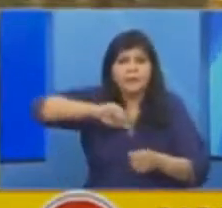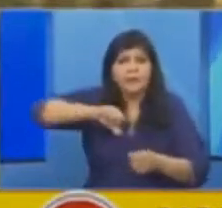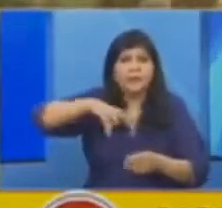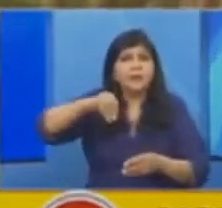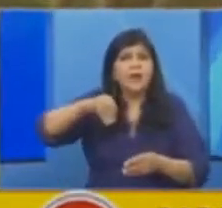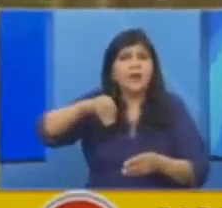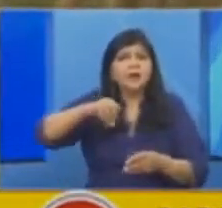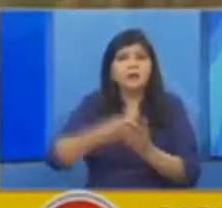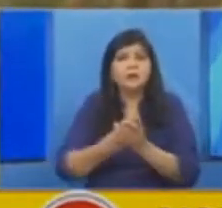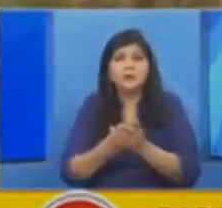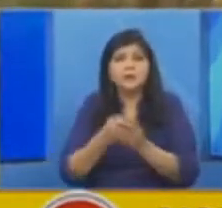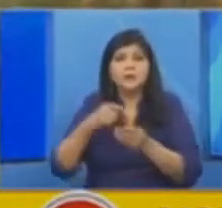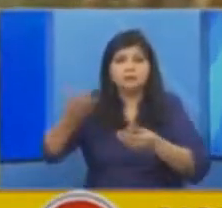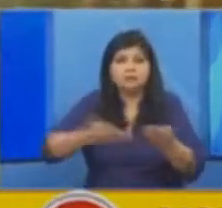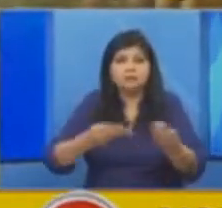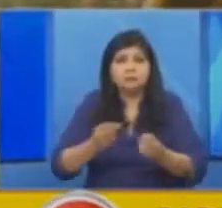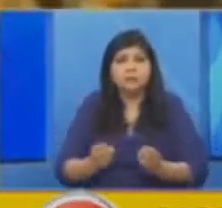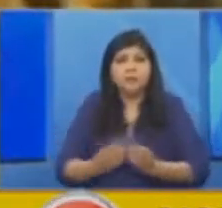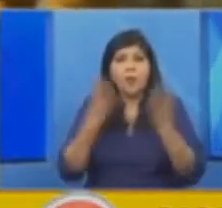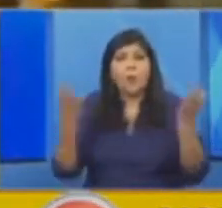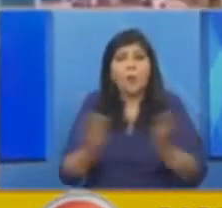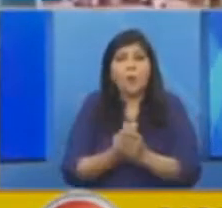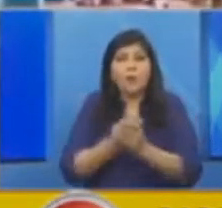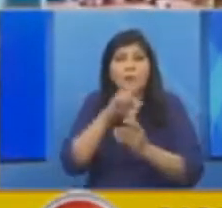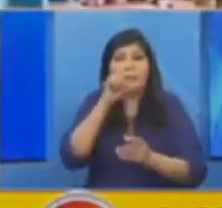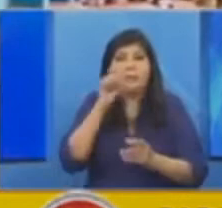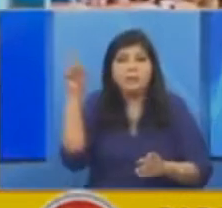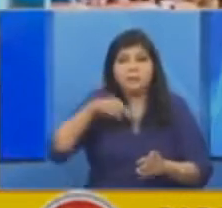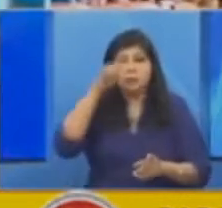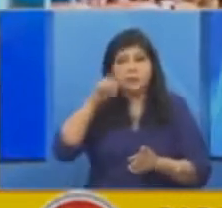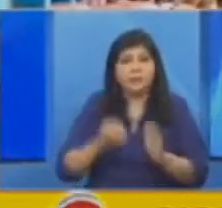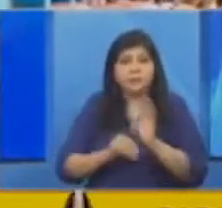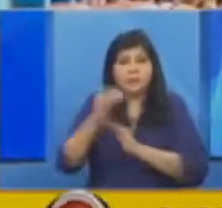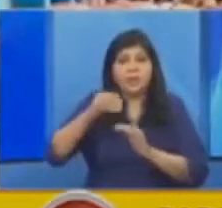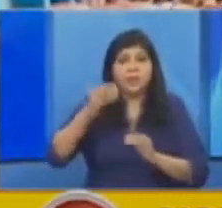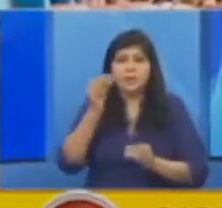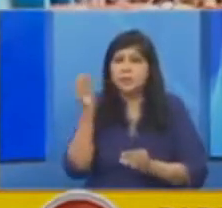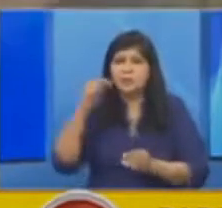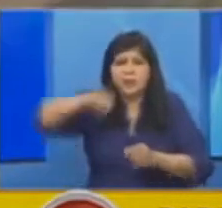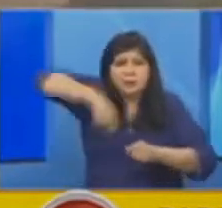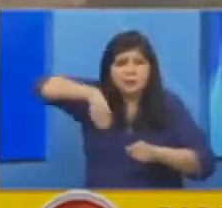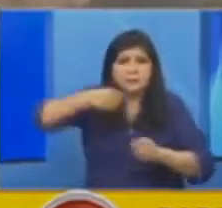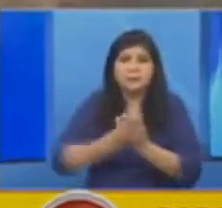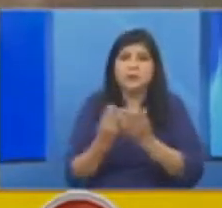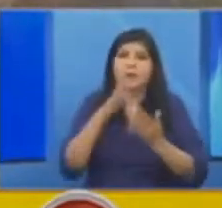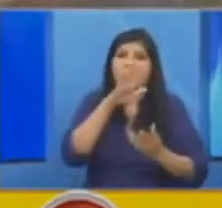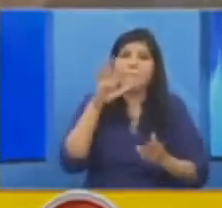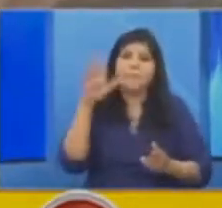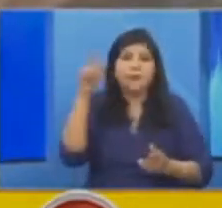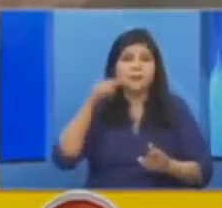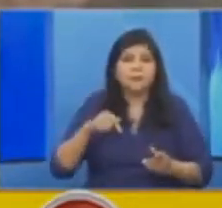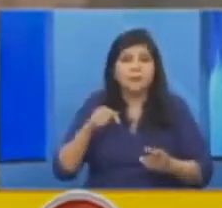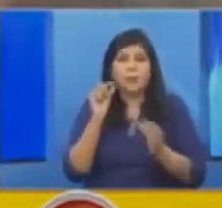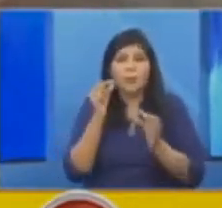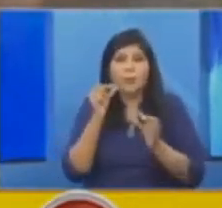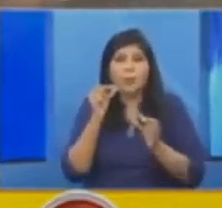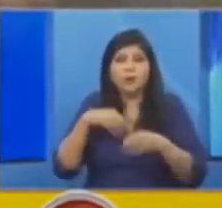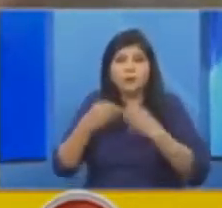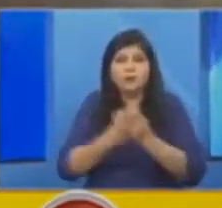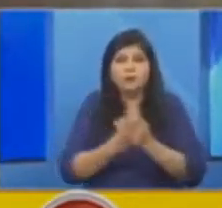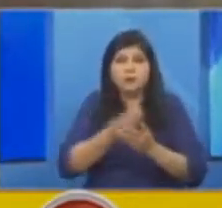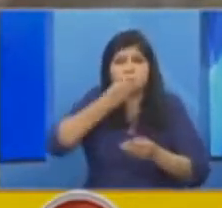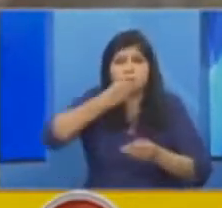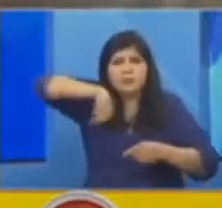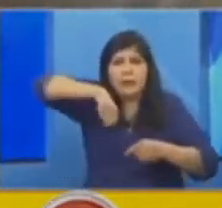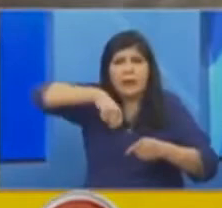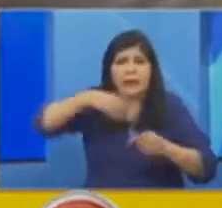इस बार लगबग 10 प्रतिशत दाले लगबग 5 प्रतिशत मोटे अनाच कोर्स सिरियल्स